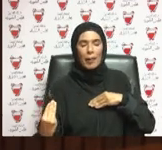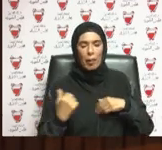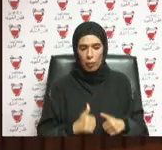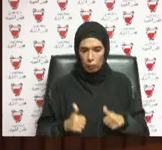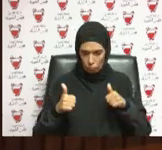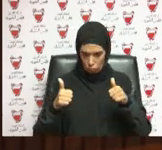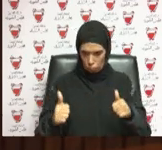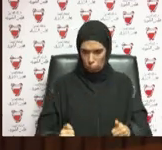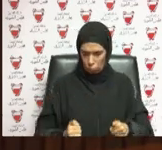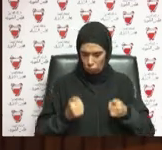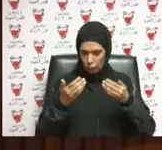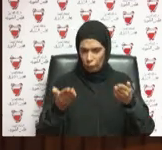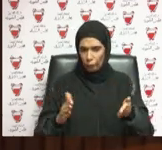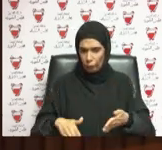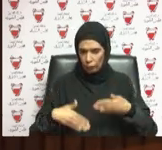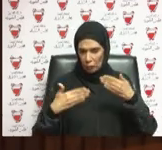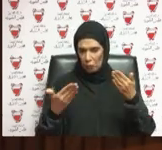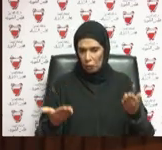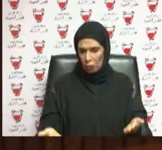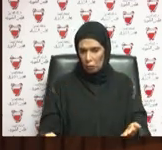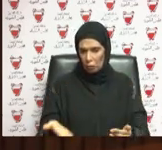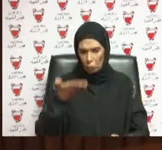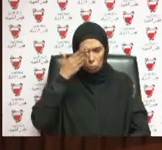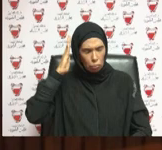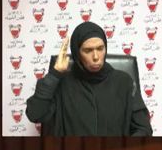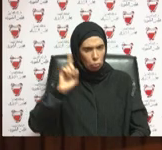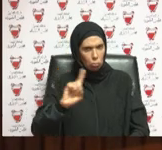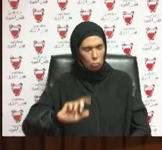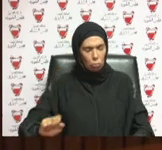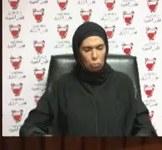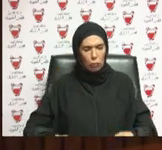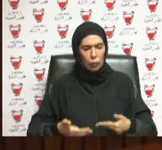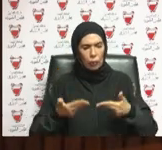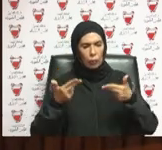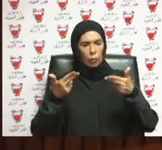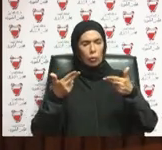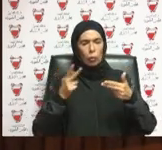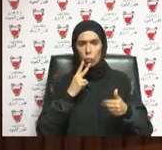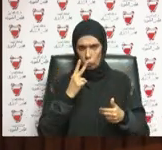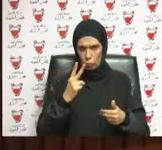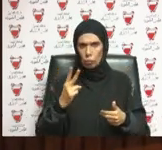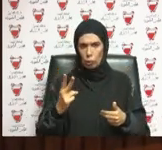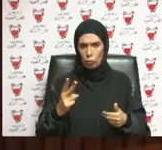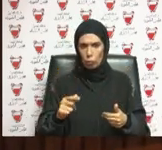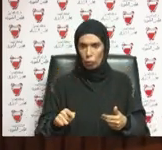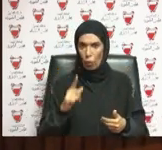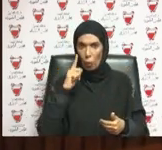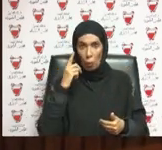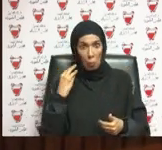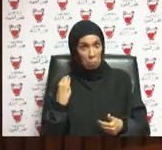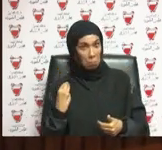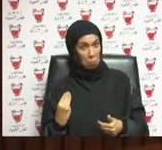وفعالا للخير دون رياء أو تفاخر، وكنا ننظر لما تفعله بعين الإعجاب